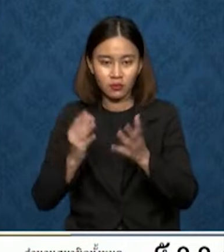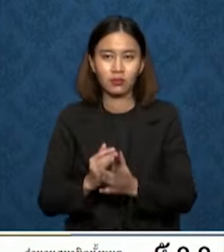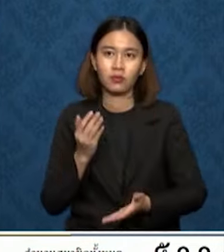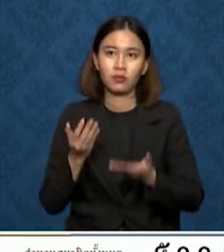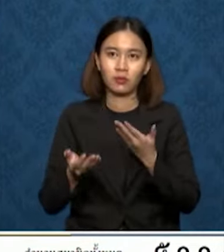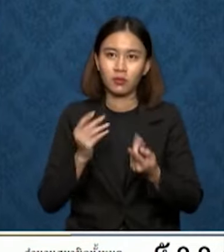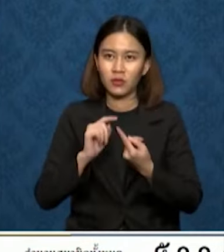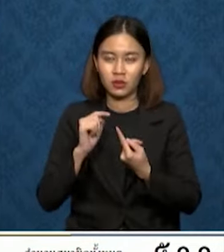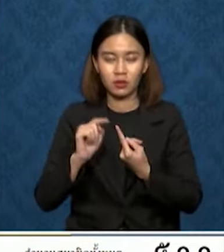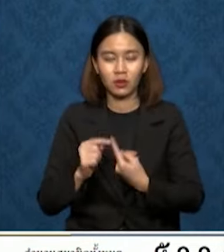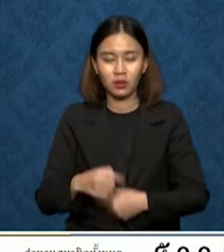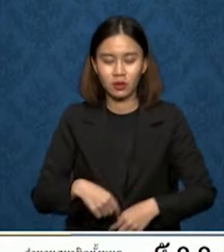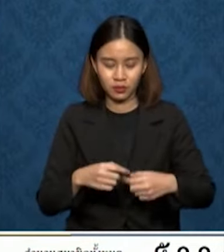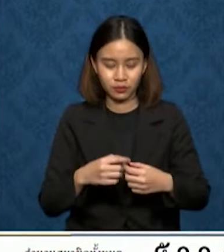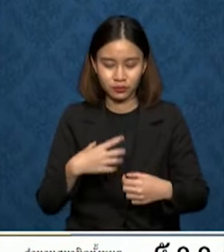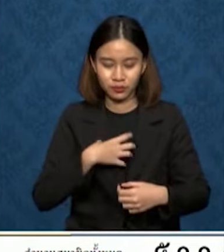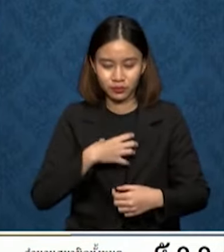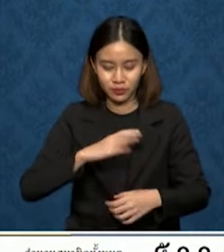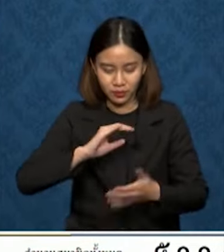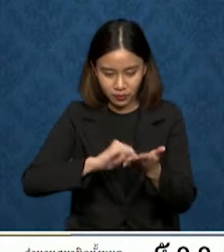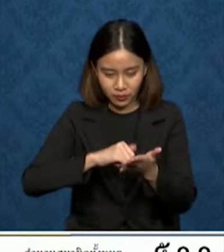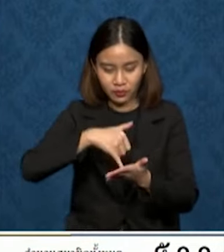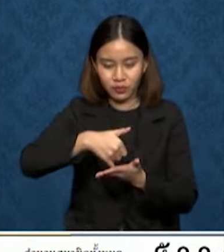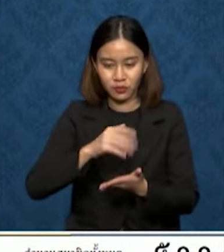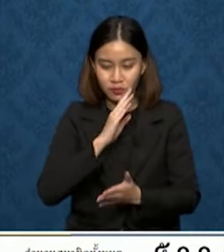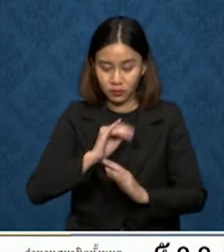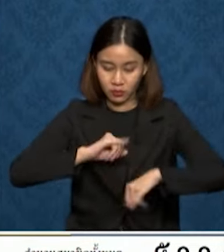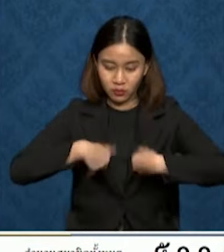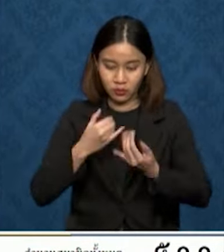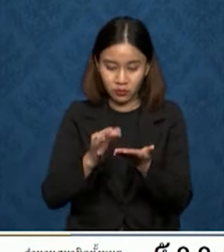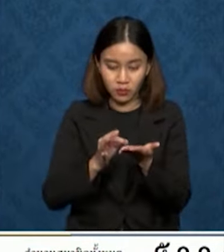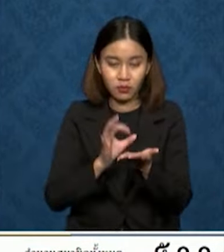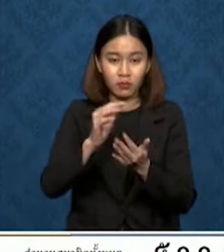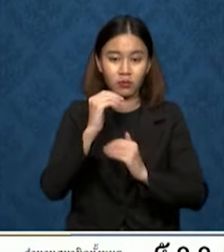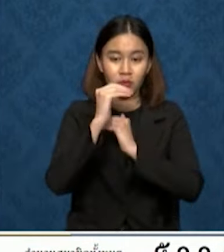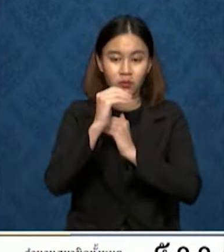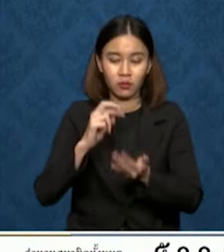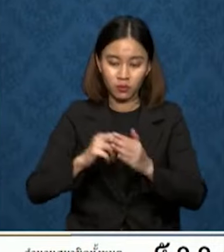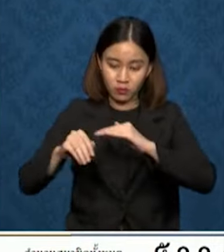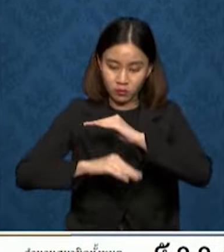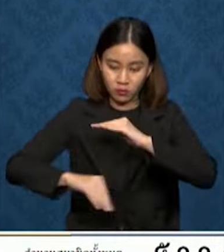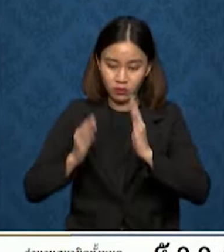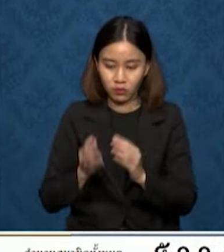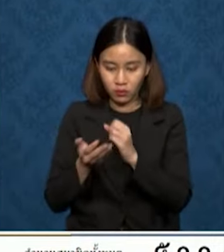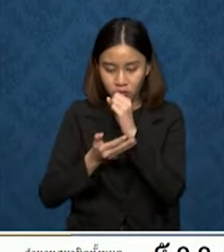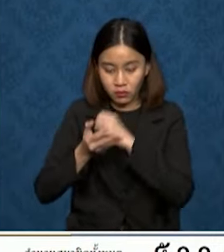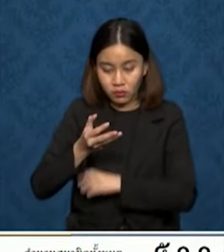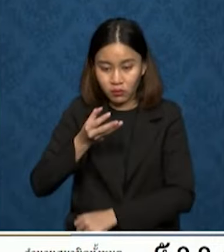และสมัครใจเข้สกรมบัิ เขาให้โอกาสวถ้าคครอคลองไม่เกิน 5 ม.สันนิฐานไว้วเป็ผู้เศพ